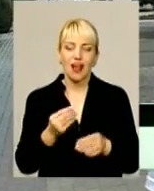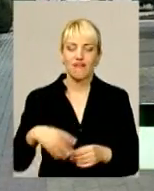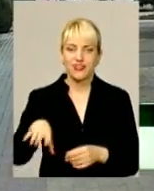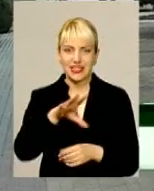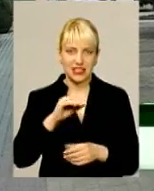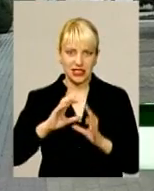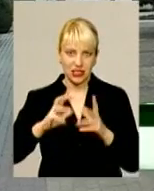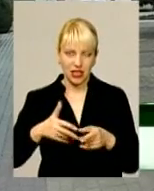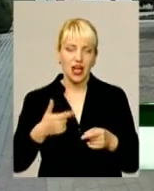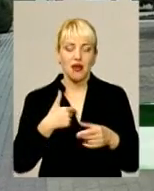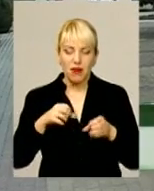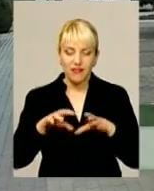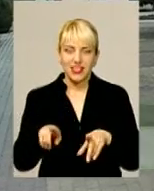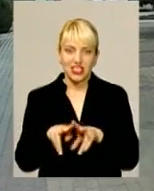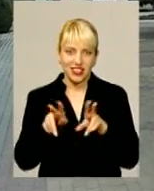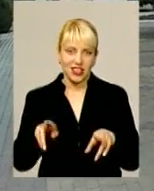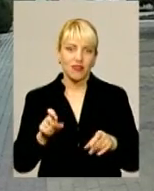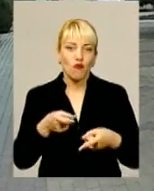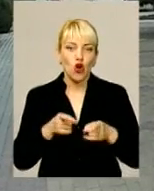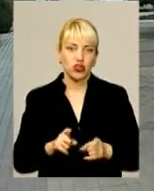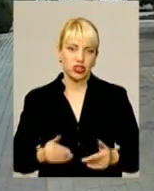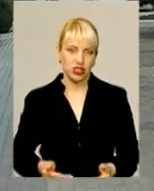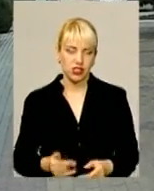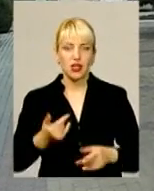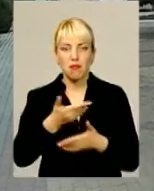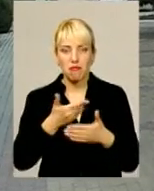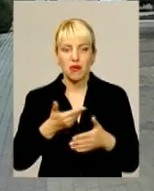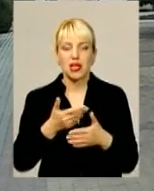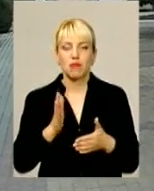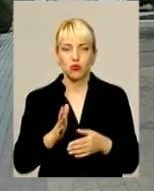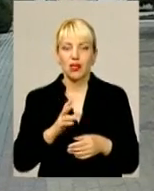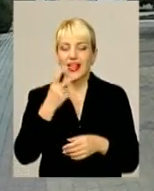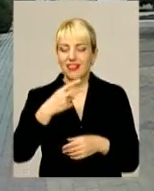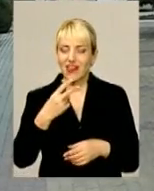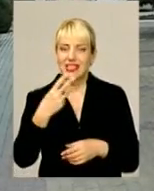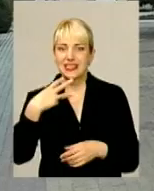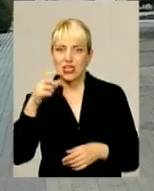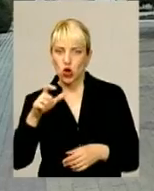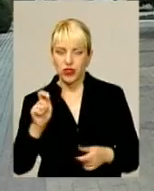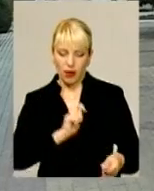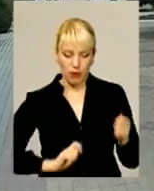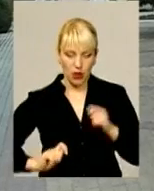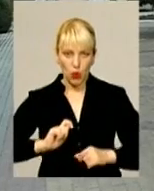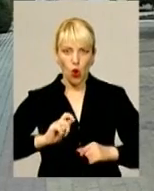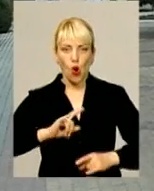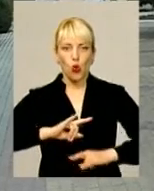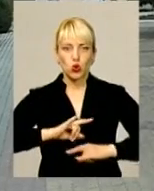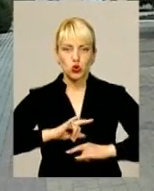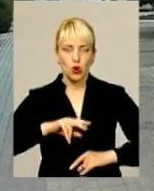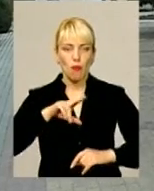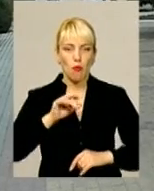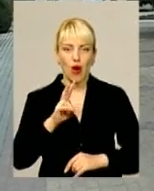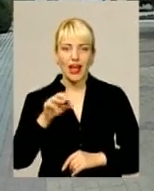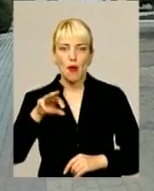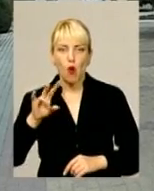вирішили створити аналог, але в реальному житті. Ми запустимо 20-30 людей в костюмах покемонів, а решта буде мати